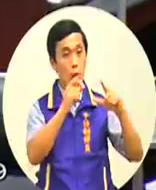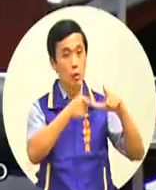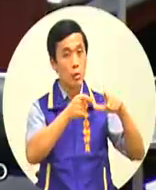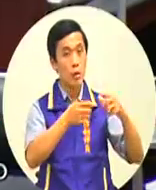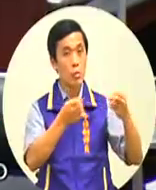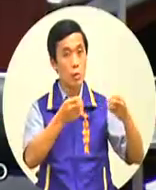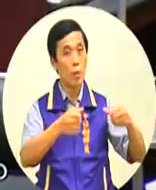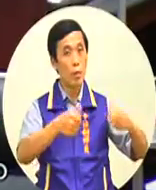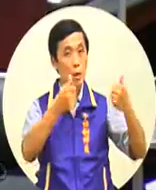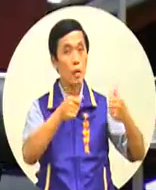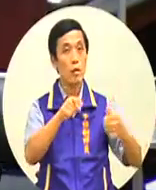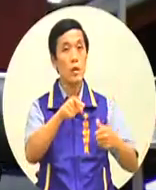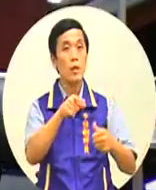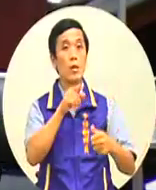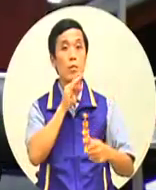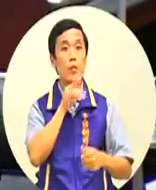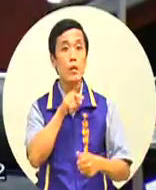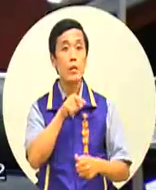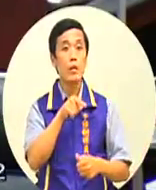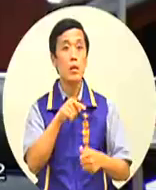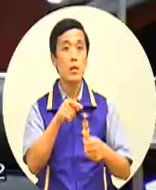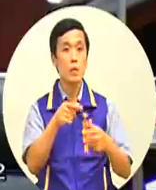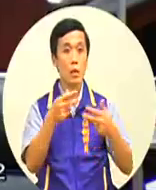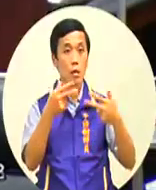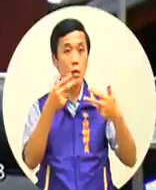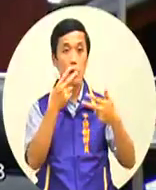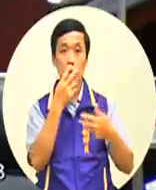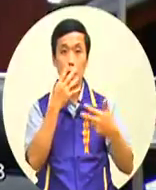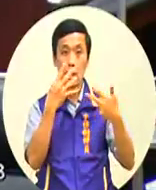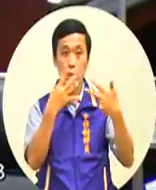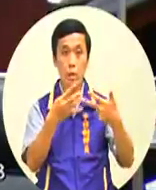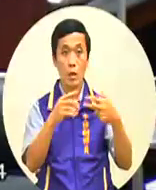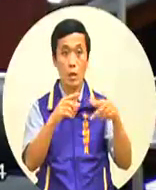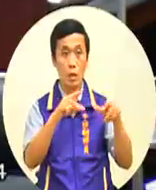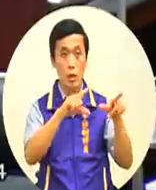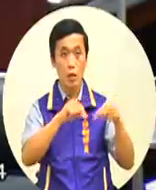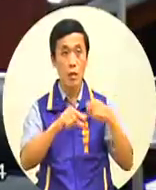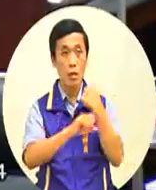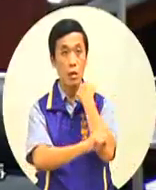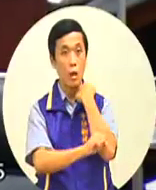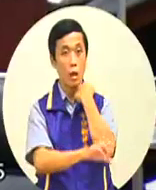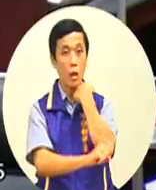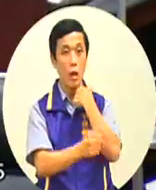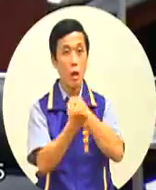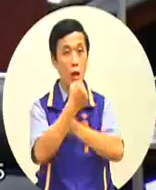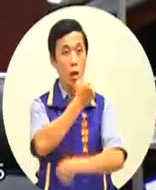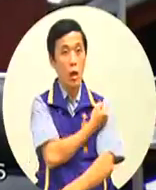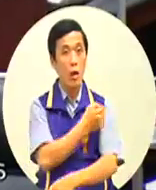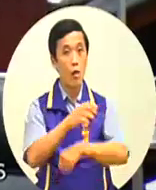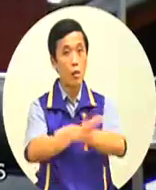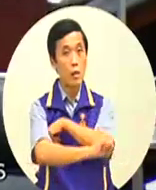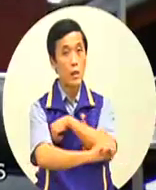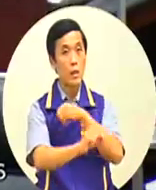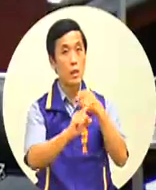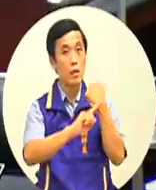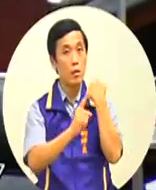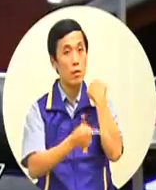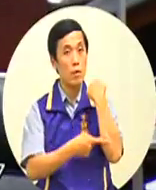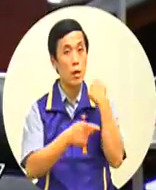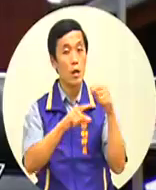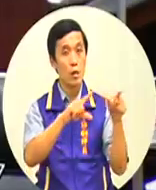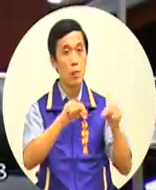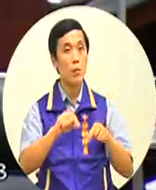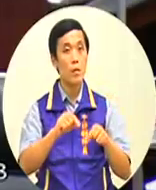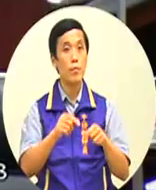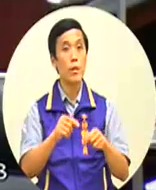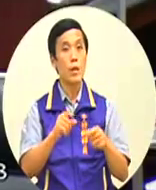伊就是买卖时啊伊。一定要叫依照劳基法先赔钱，不然不然，局长换上面哪一个